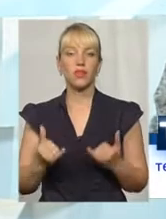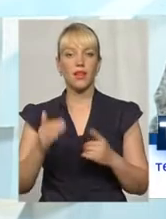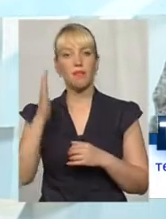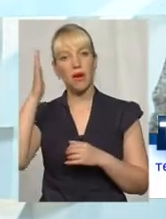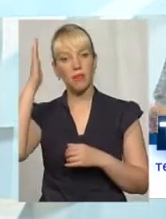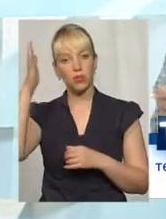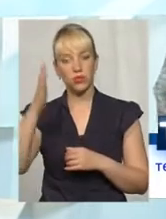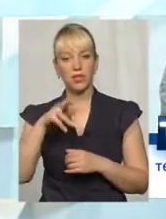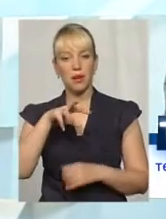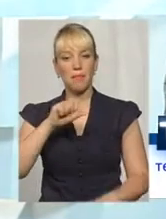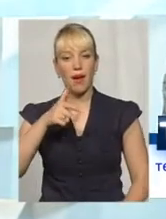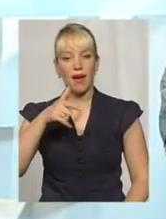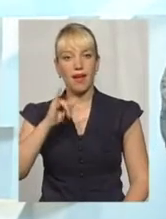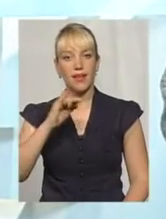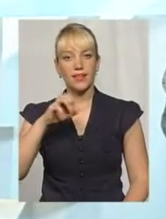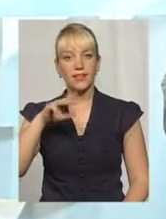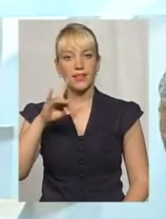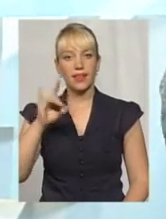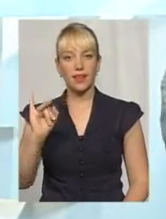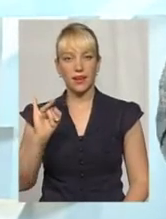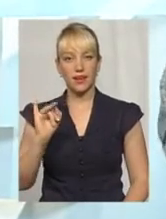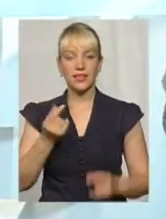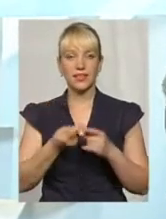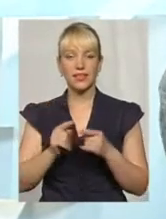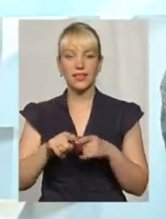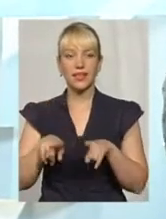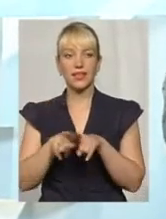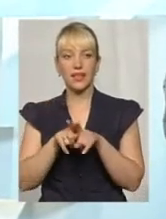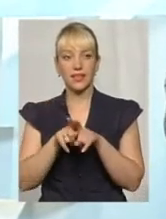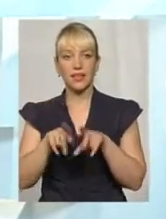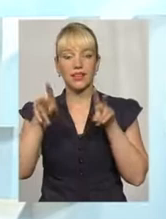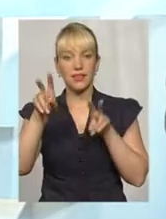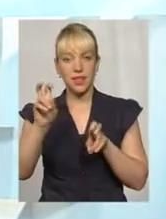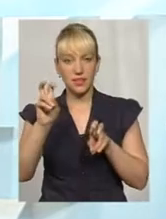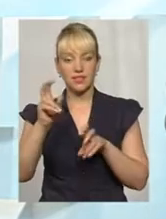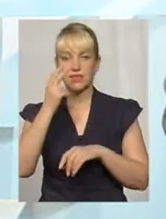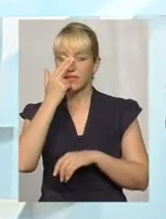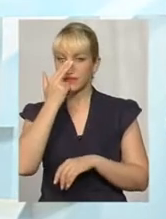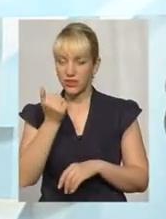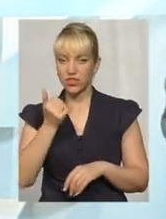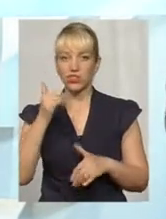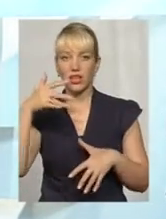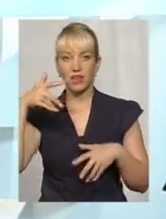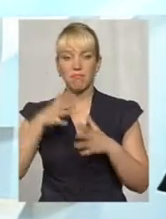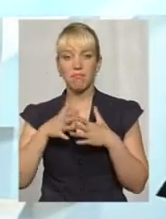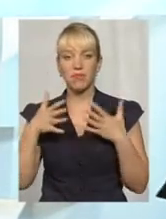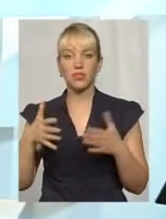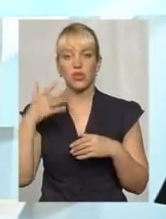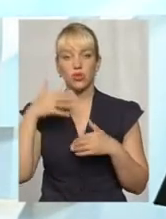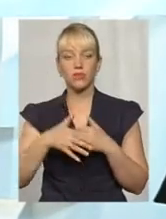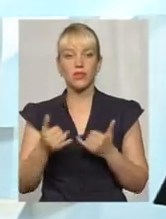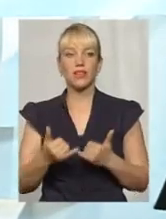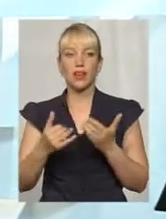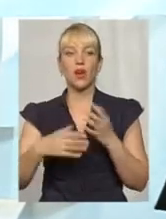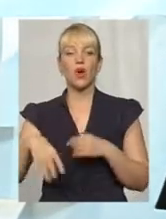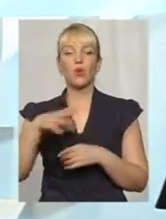майбутніх магістрів. Власне, це така собі назва звична і більш зрозуміла для всіх,